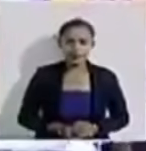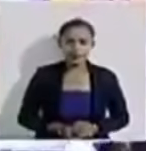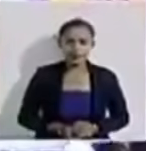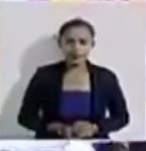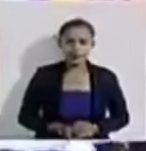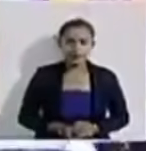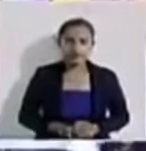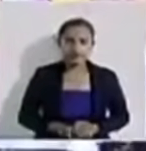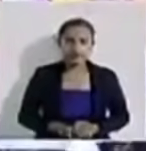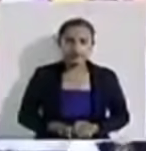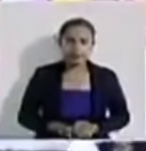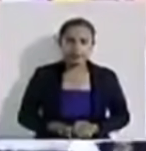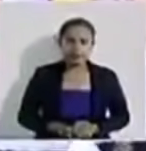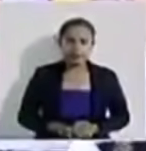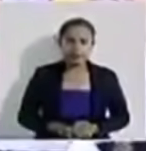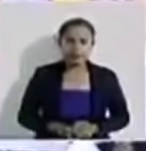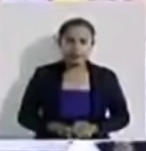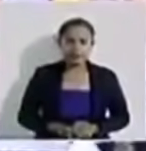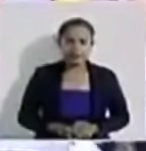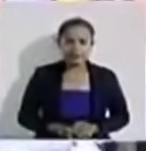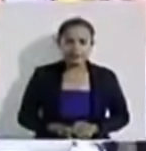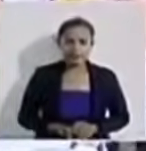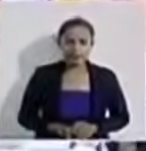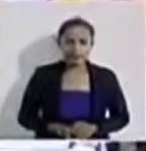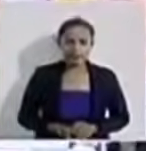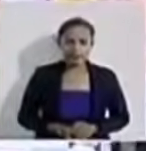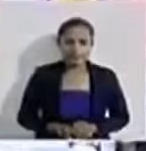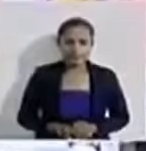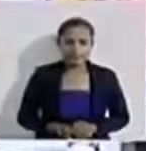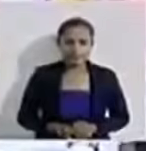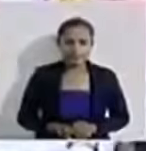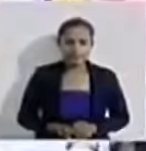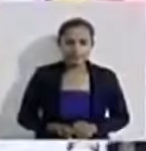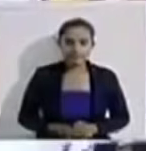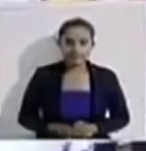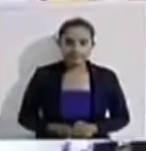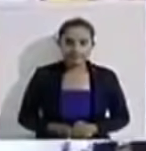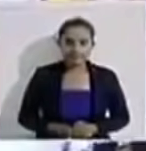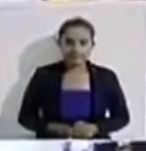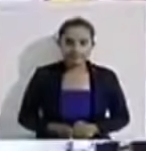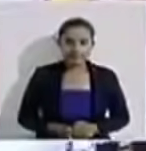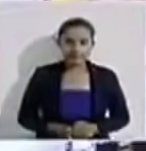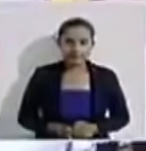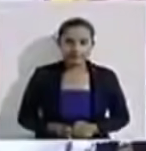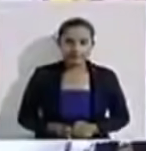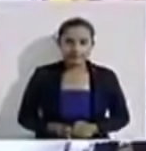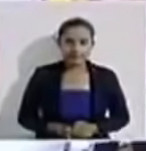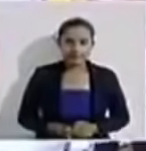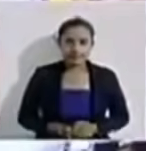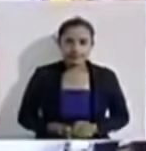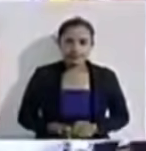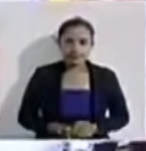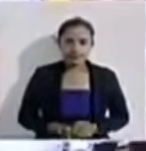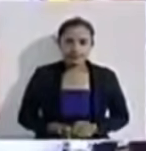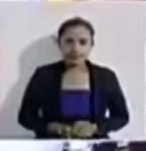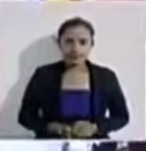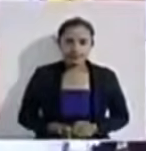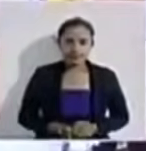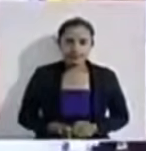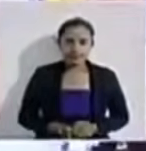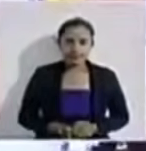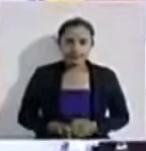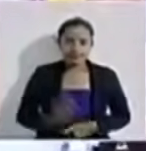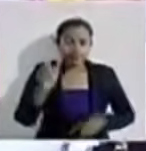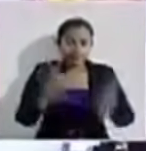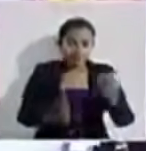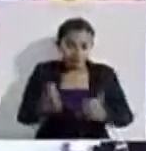ඊර්ෂ්‍යාව, වෛරය, ක්‍රෝධය කියන එකම අවසන් තැන මන් දෙලා කොදොයි. හැම දවස් People's hearts are full of hatred, jealousy